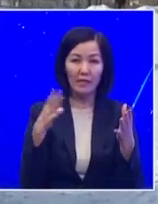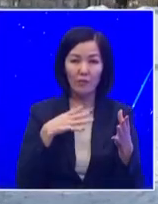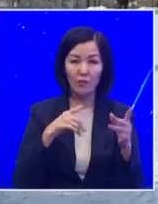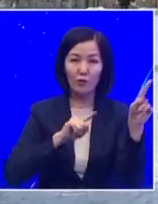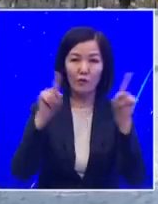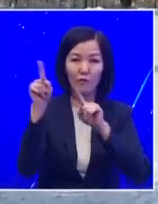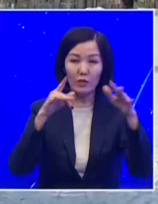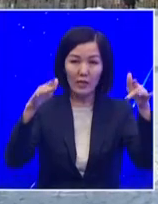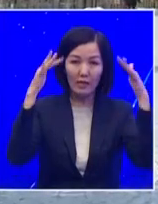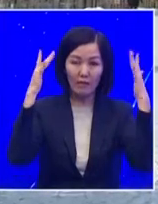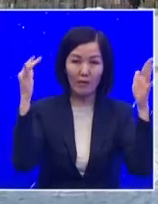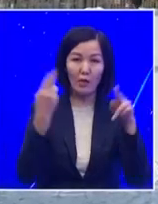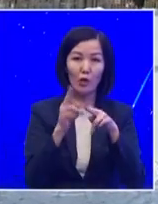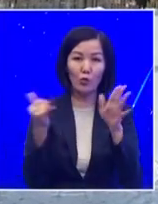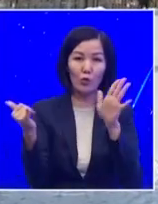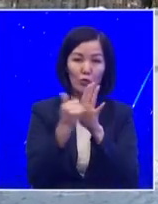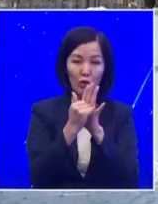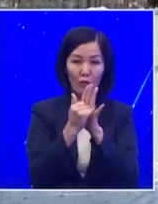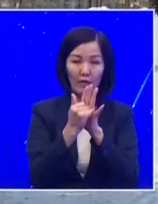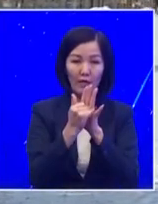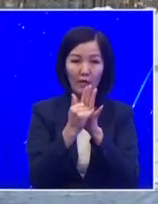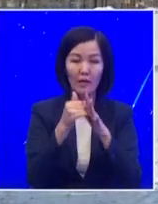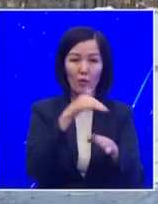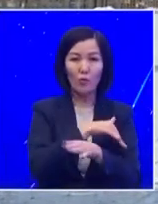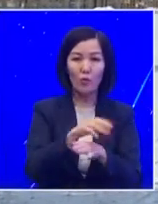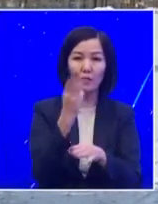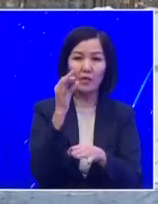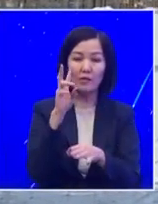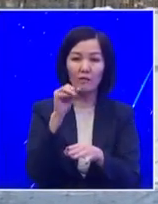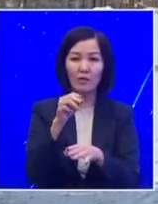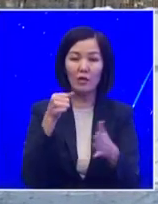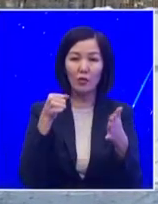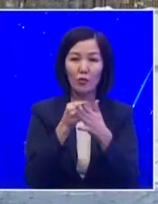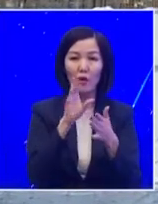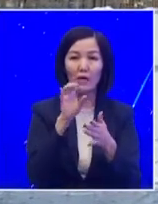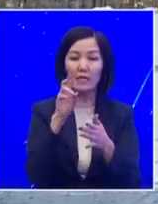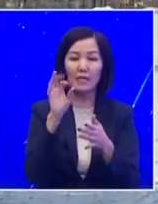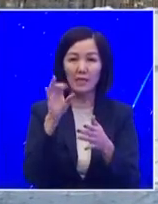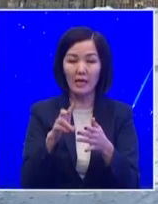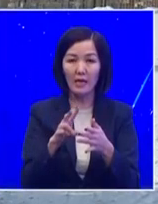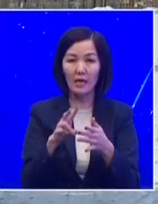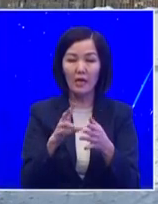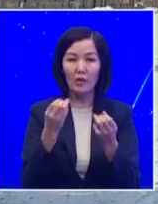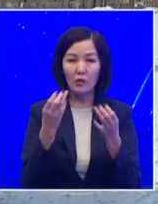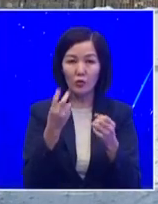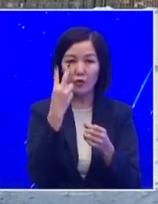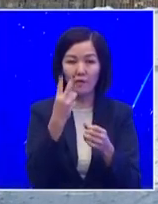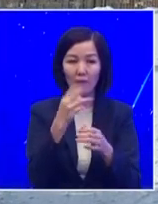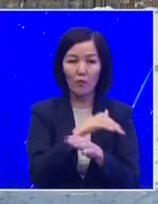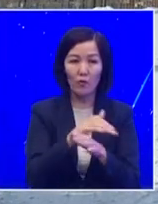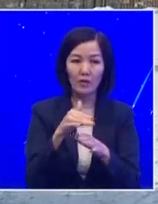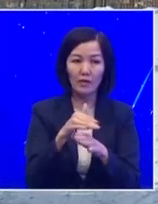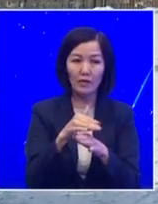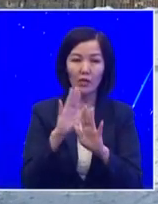звездное небо, которое установлено от улицы Шевченко до Ахансара, также звездное небо было установлено на самом